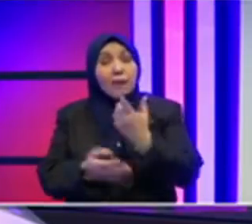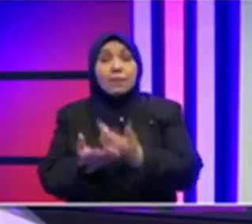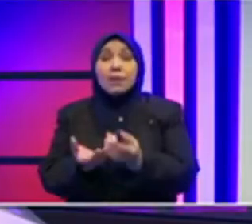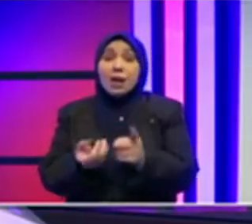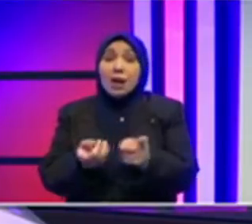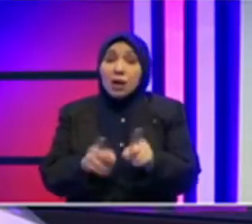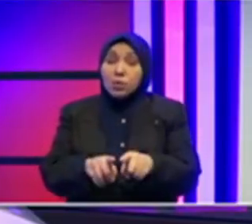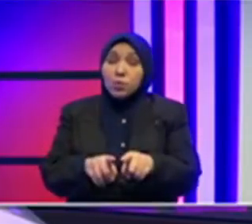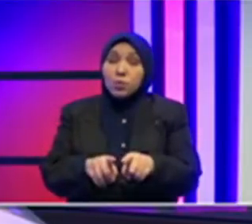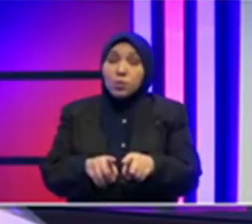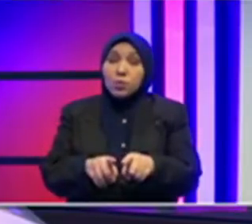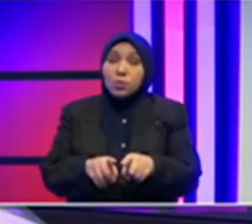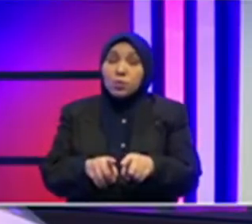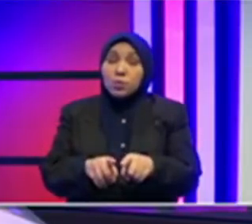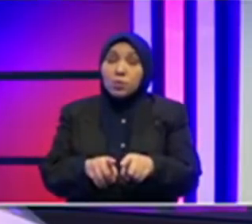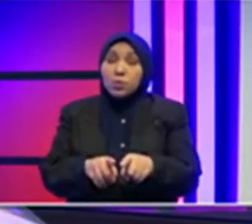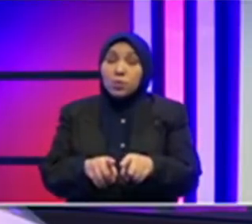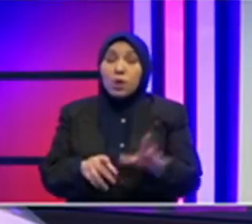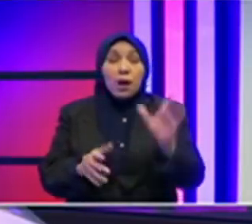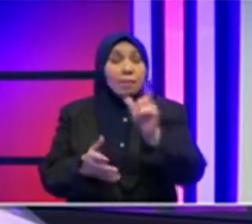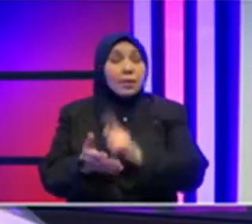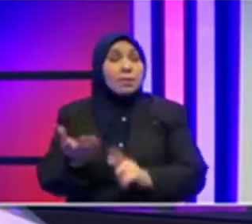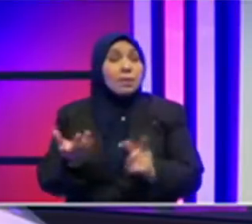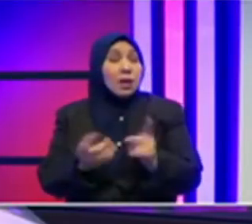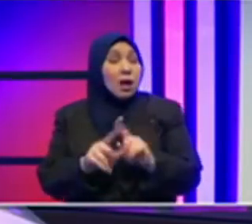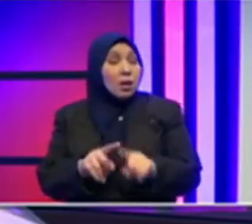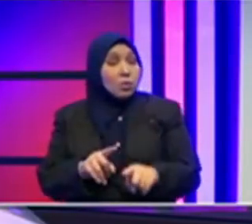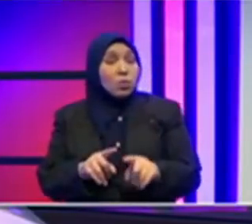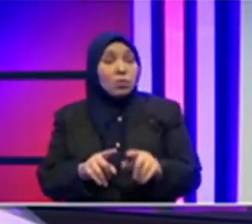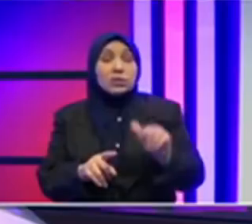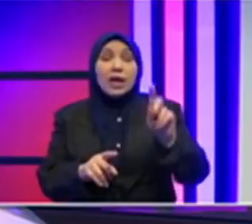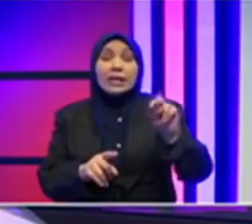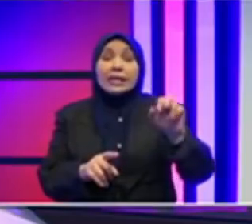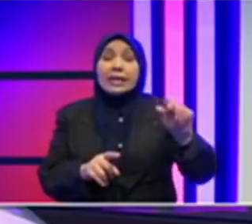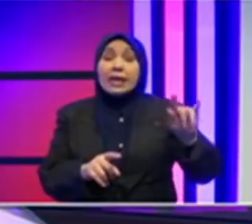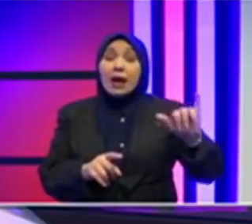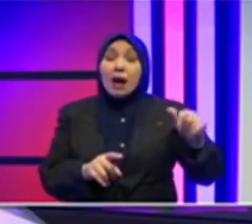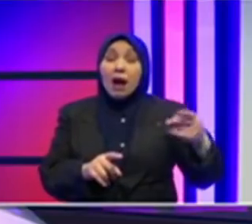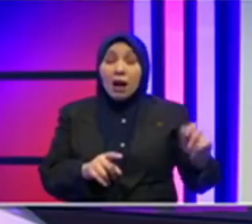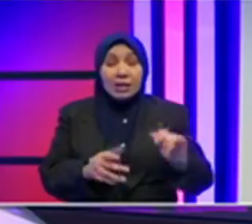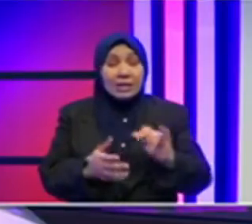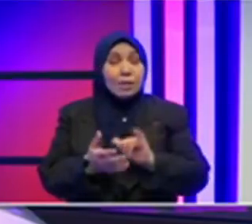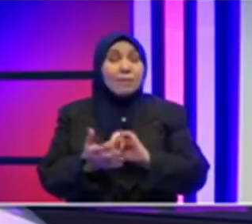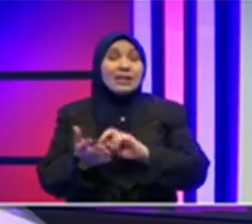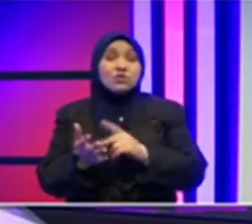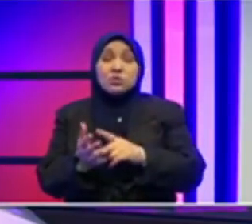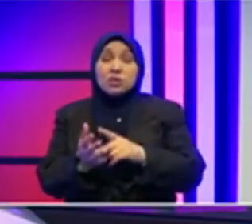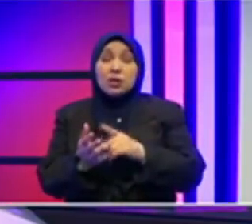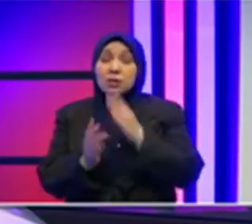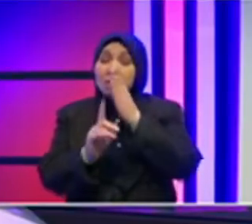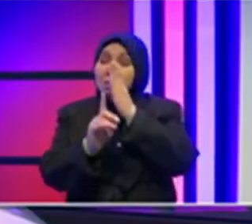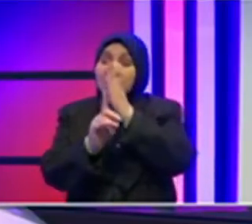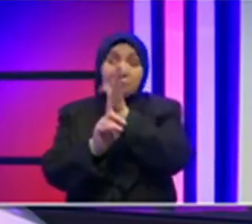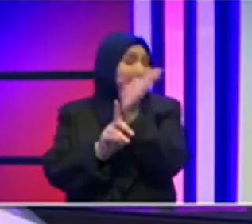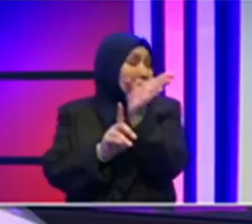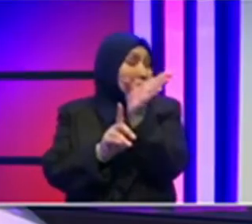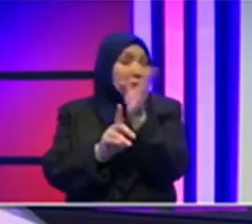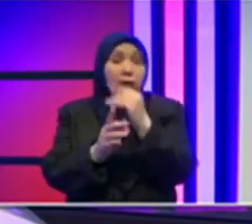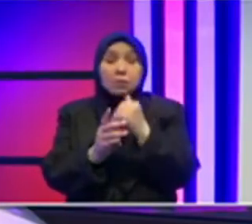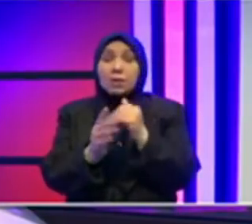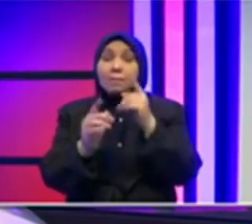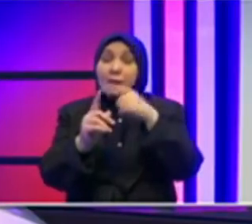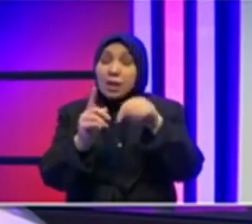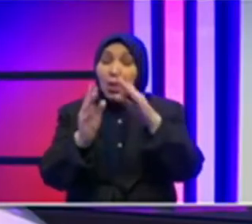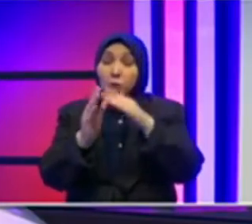berlaku? Thaniya atfihi. Thaniya atfihi ini maksudnya, thana ini maksudnya dia berpaling Ustaz, ya. Dia bila ada orang cakap